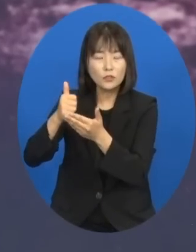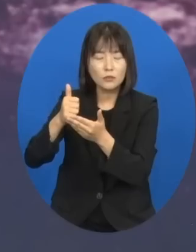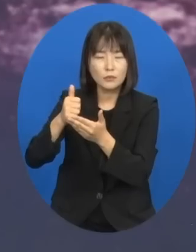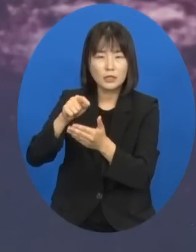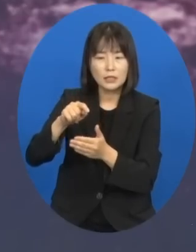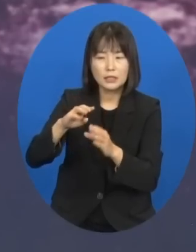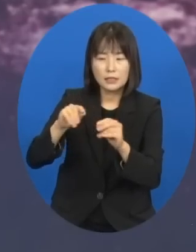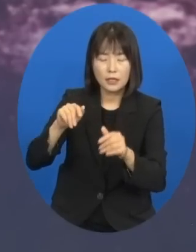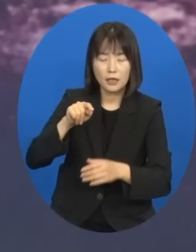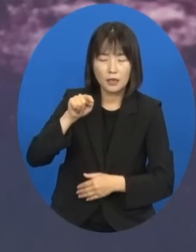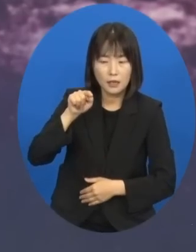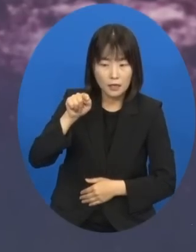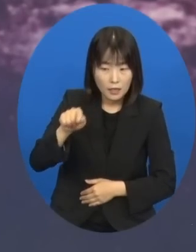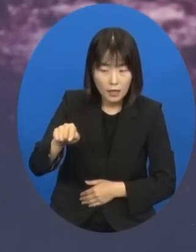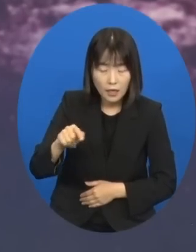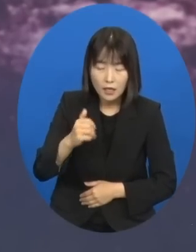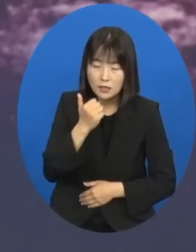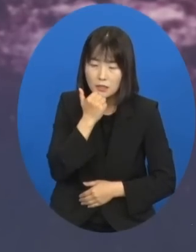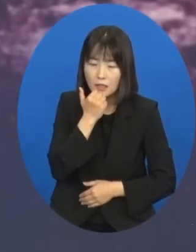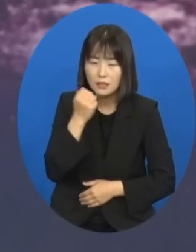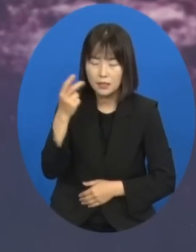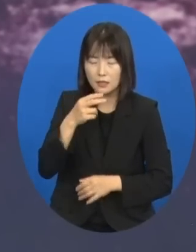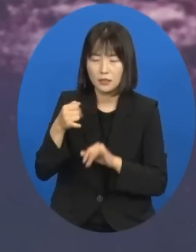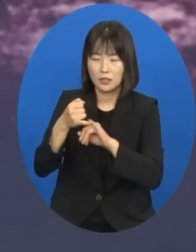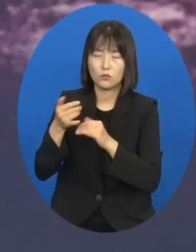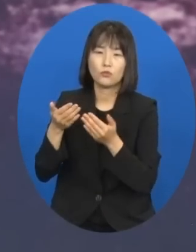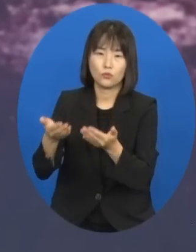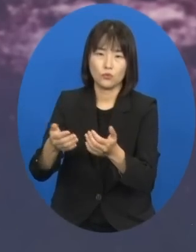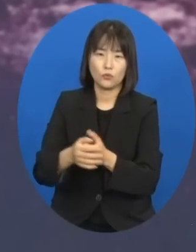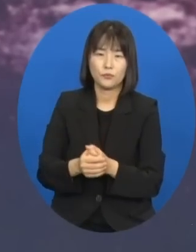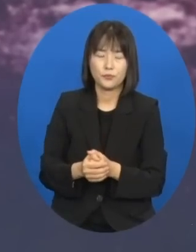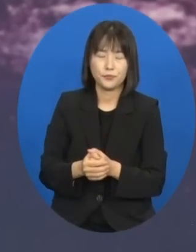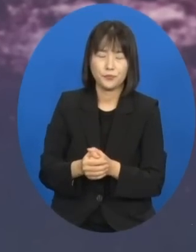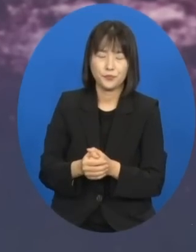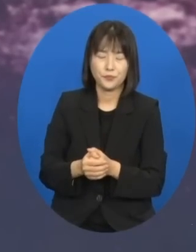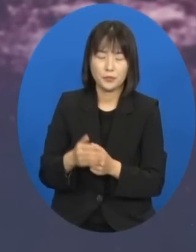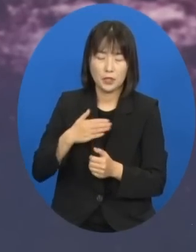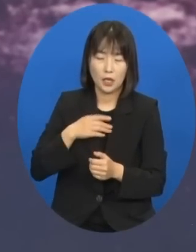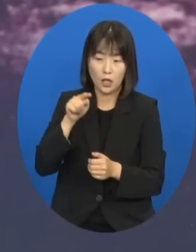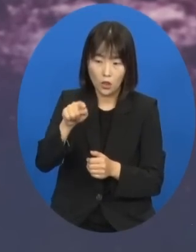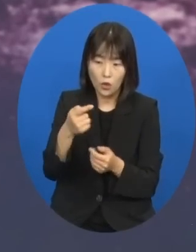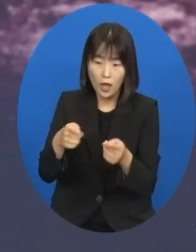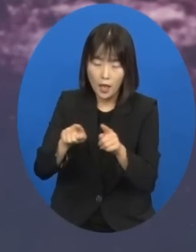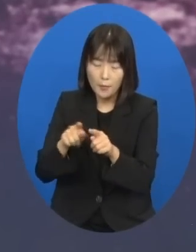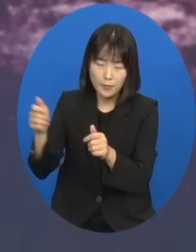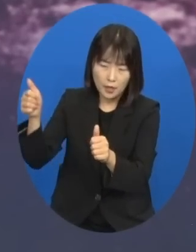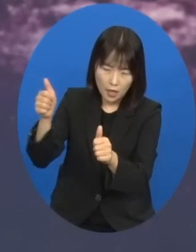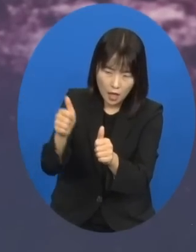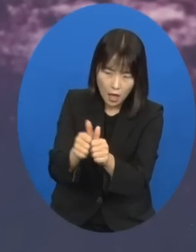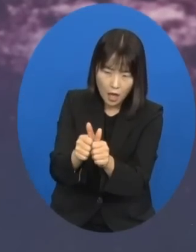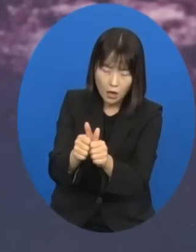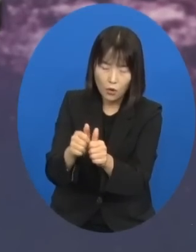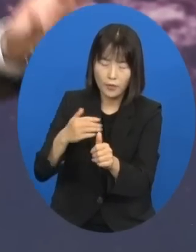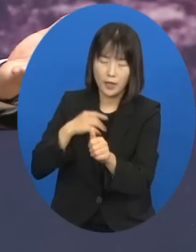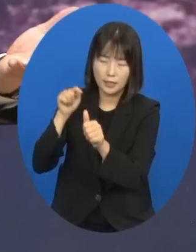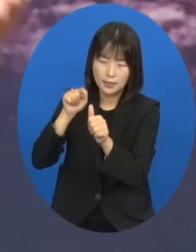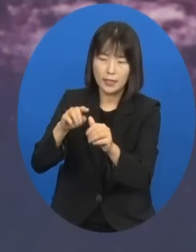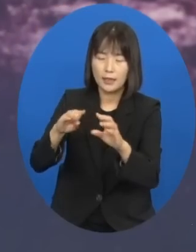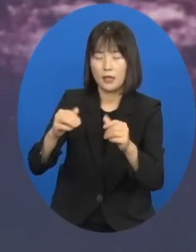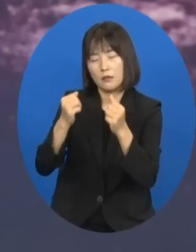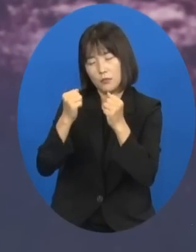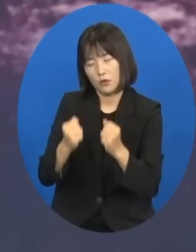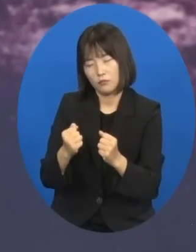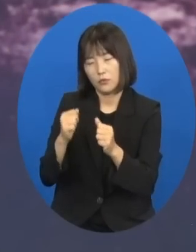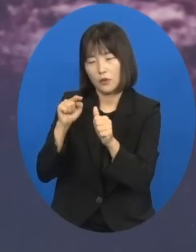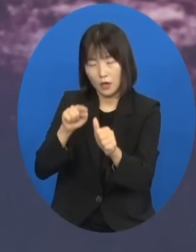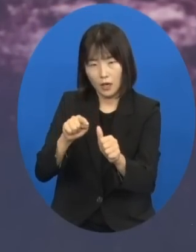이삭에게 다시 약속하십니다. 내려가지 말아라. 내가 너와 함께하면서 너에게 지시한 땅에 거주하라. 그러면 이 약속이